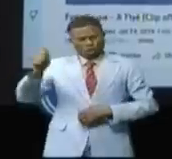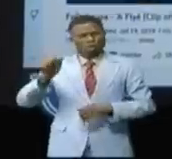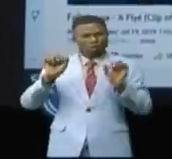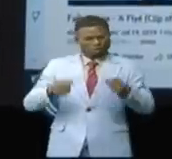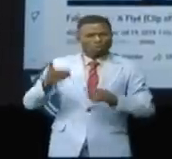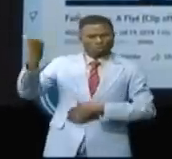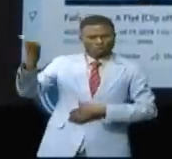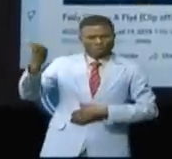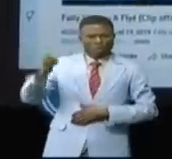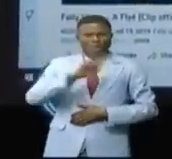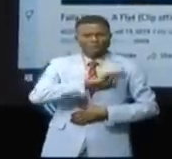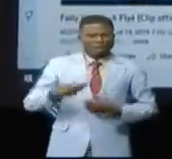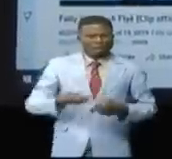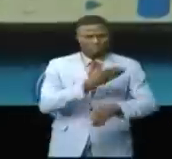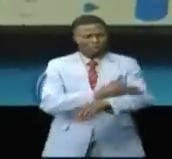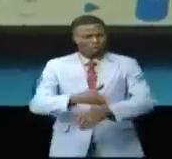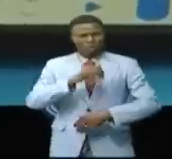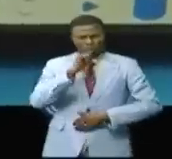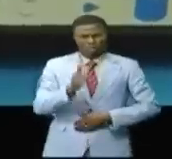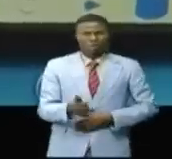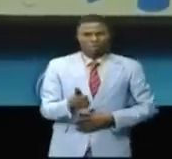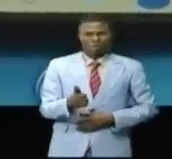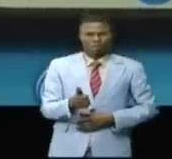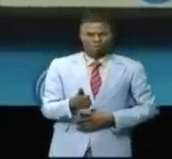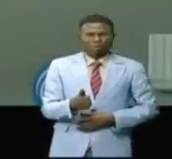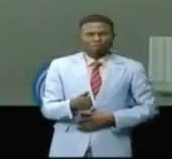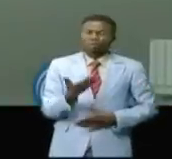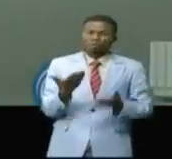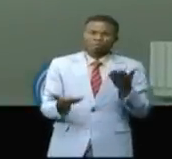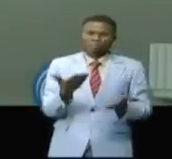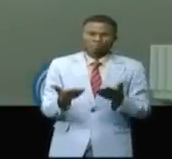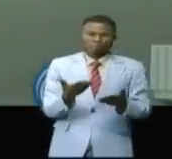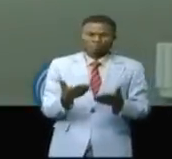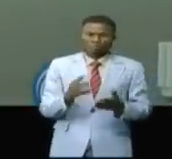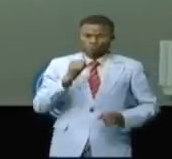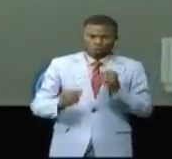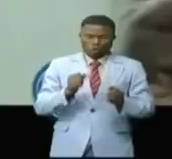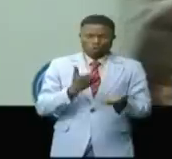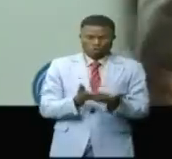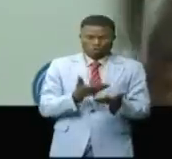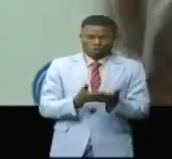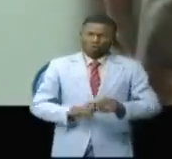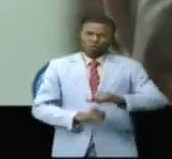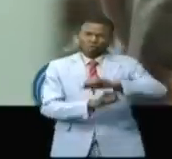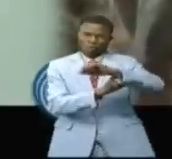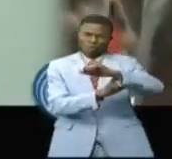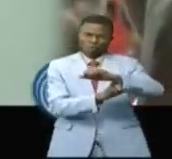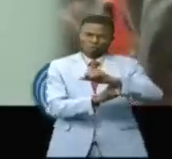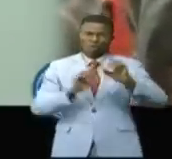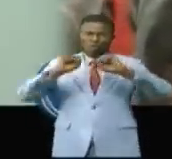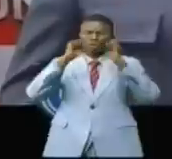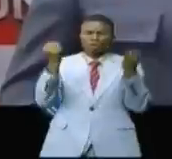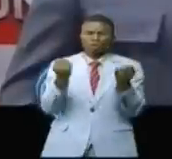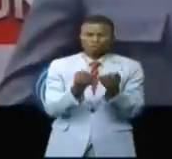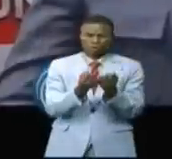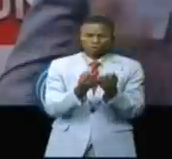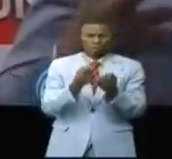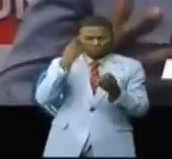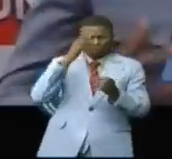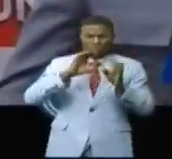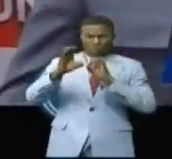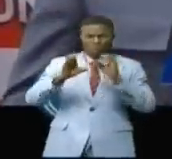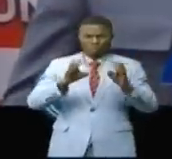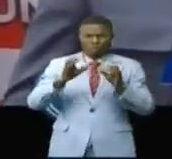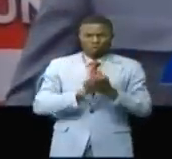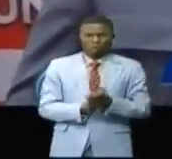que la rdc ne puisse pas être en mesure de le faire et je crois que le dynamisme qui accompagnent notre société de télécoms la